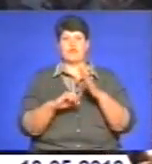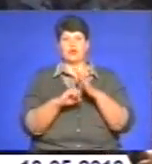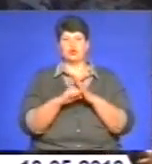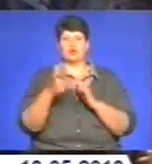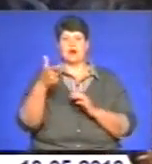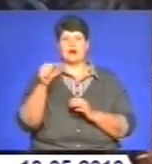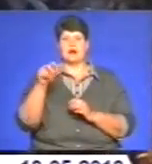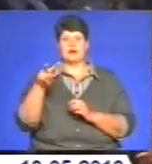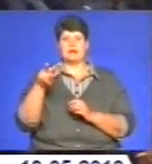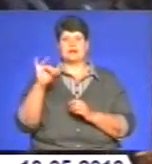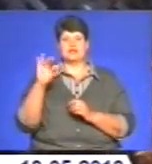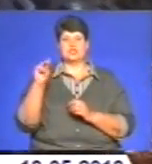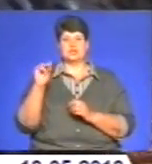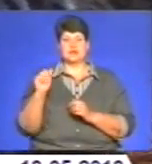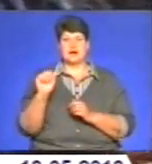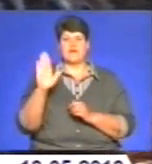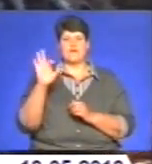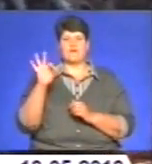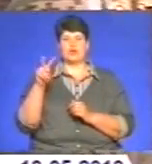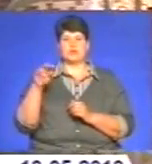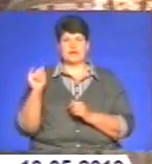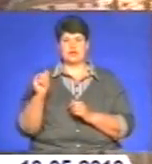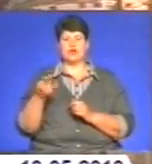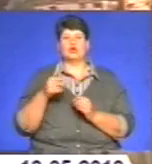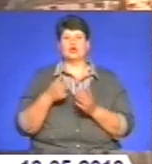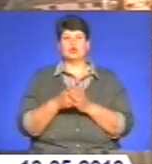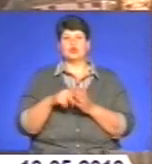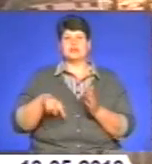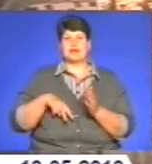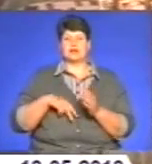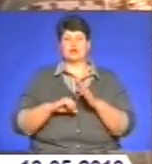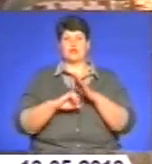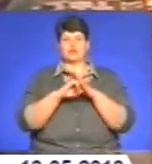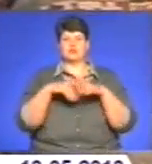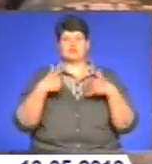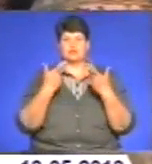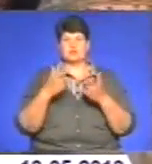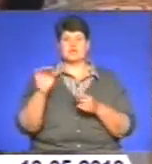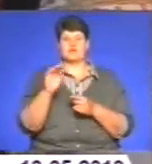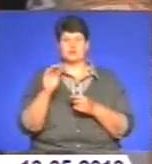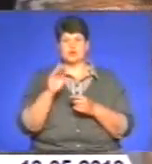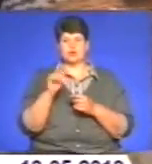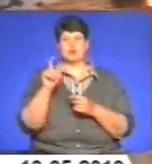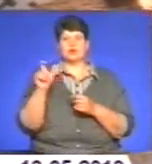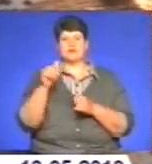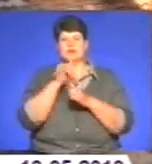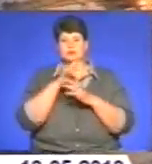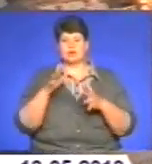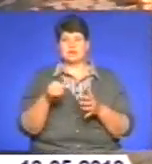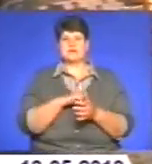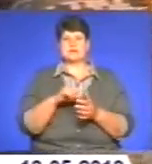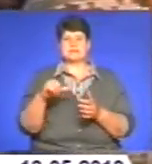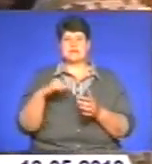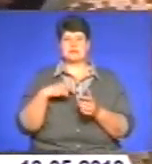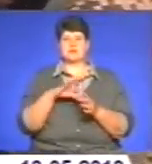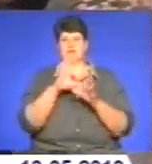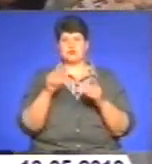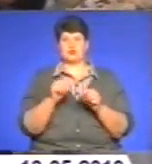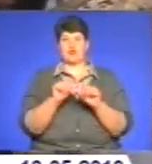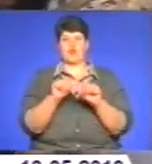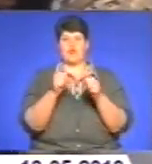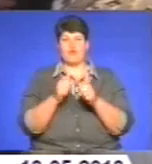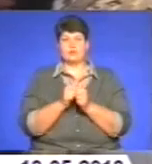«Галичина-Волинь». До директора фонду Володимира Клименка люди звернулися ще у жовтні. Громада не могла самотужки усе оформити, адже на виготовлення